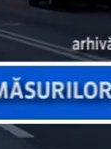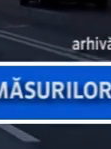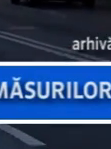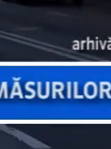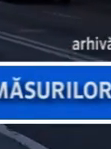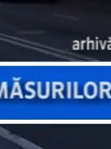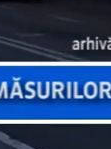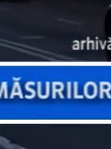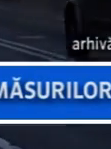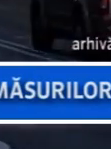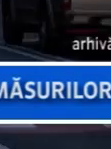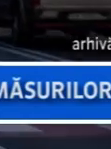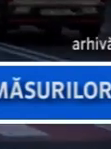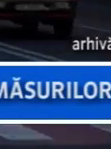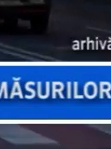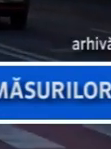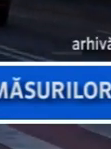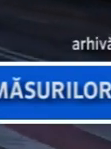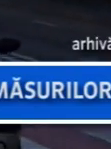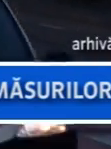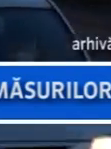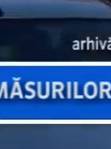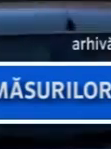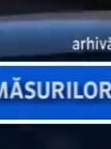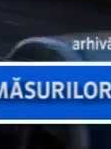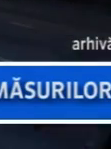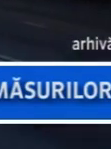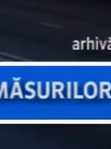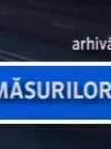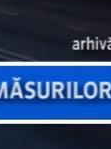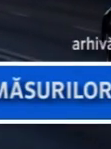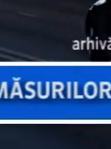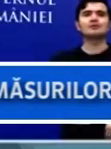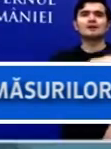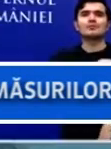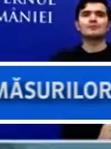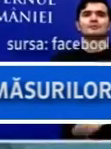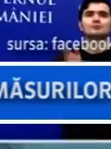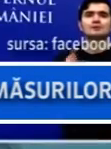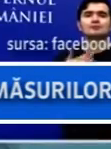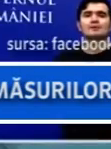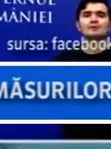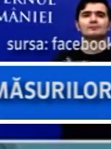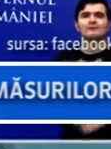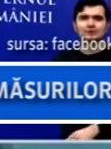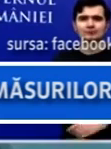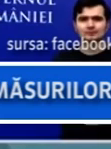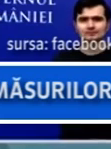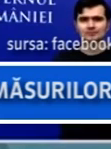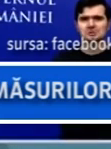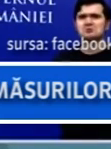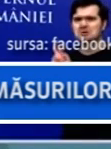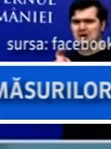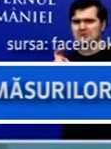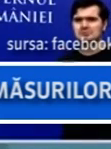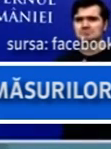de Raed Arafat în data de 3 februarie, șeful Departamentului pentru Situații de Urgență. Înainte să încep cu